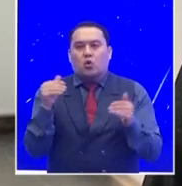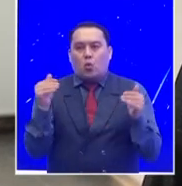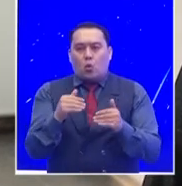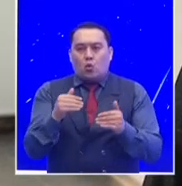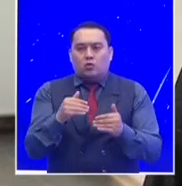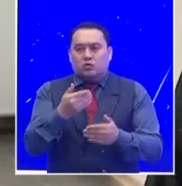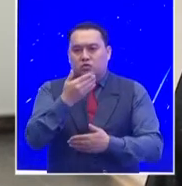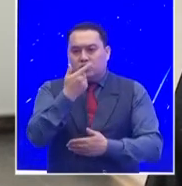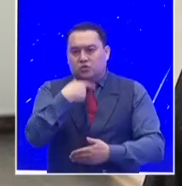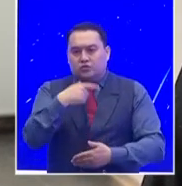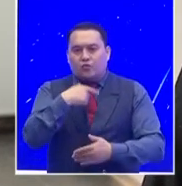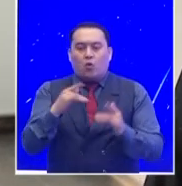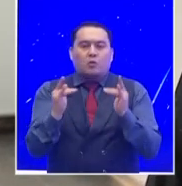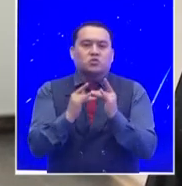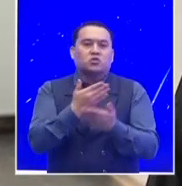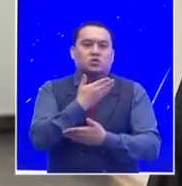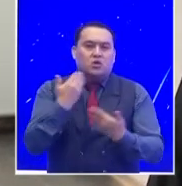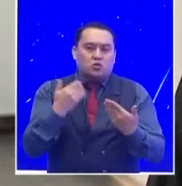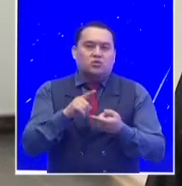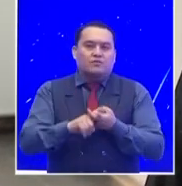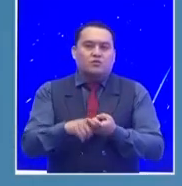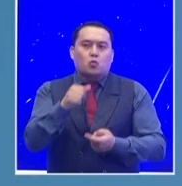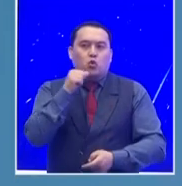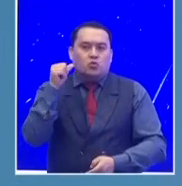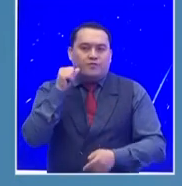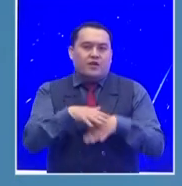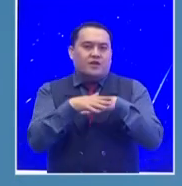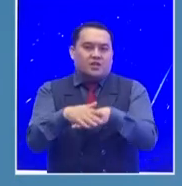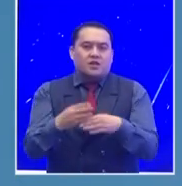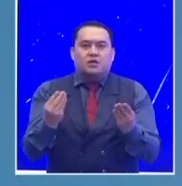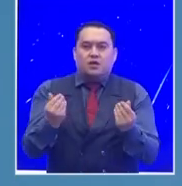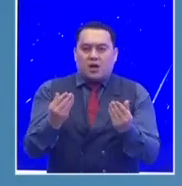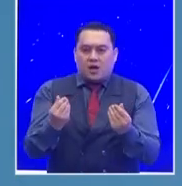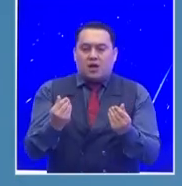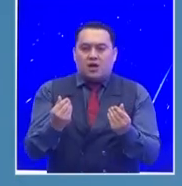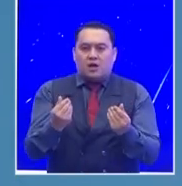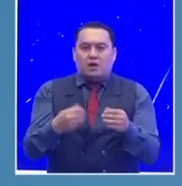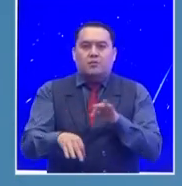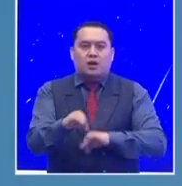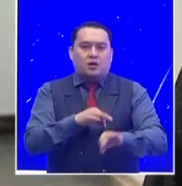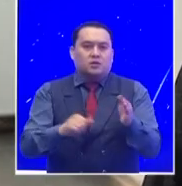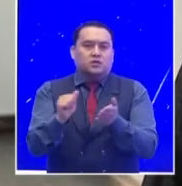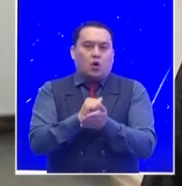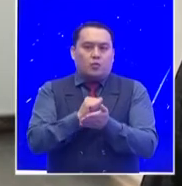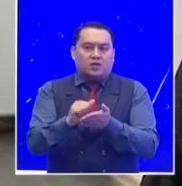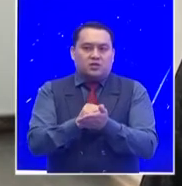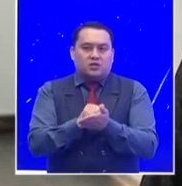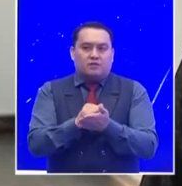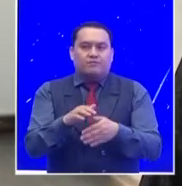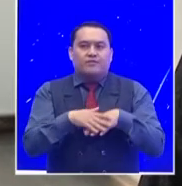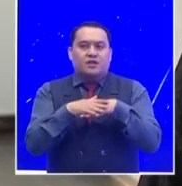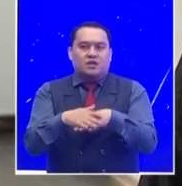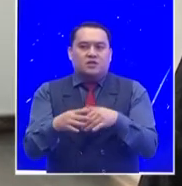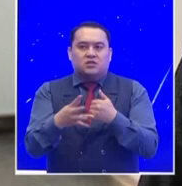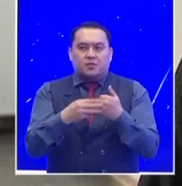имеют собственных общежитий, но в этой связи в прошлом году были выделены деньги на ПСД, проектно-сметная документация, выделены